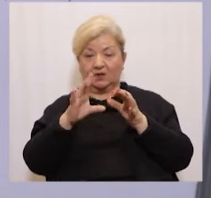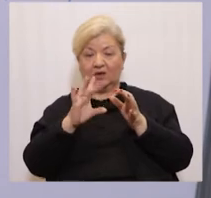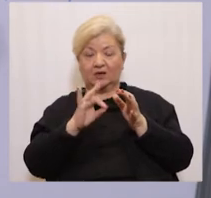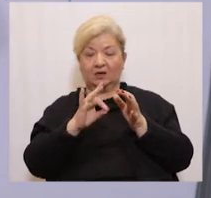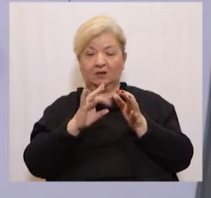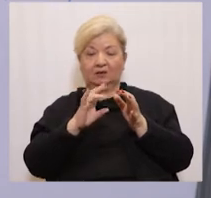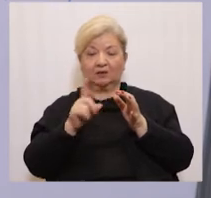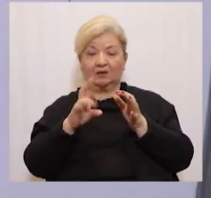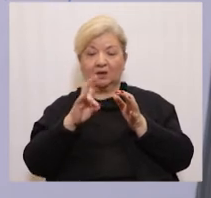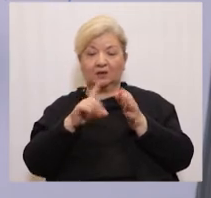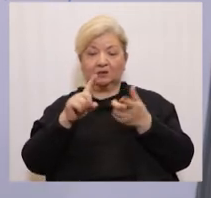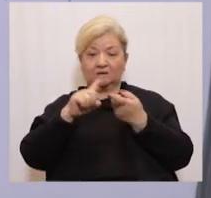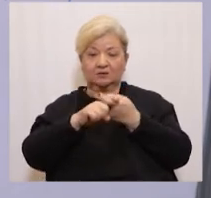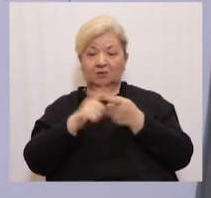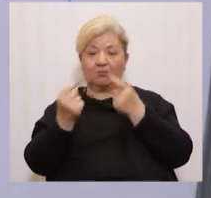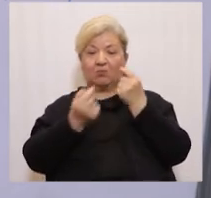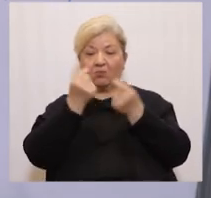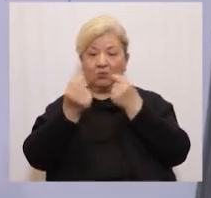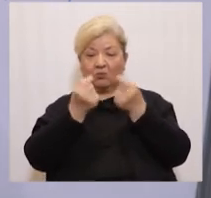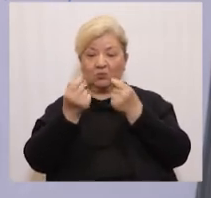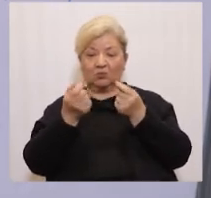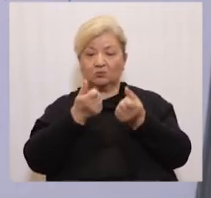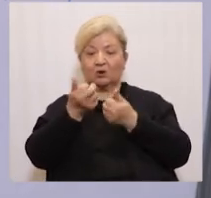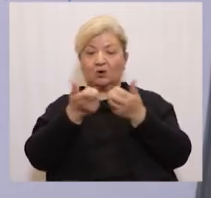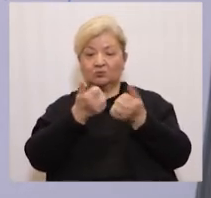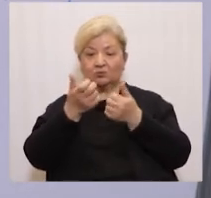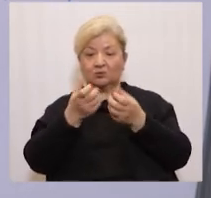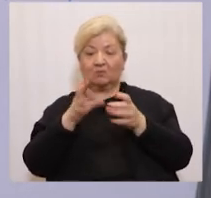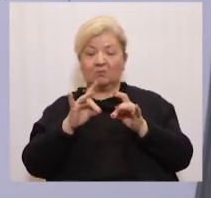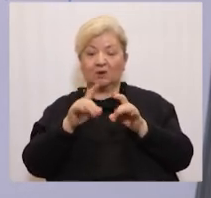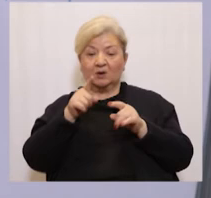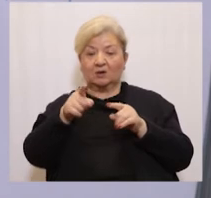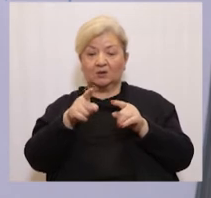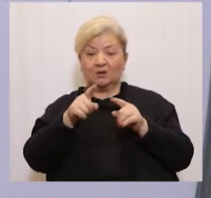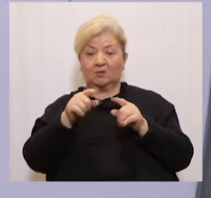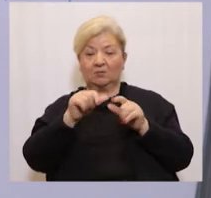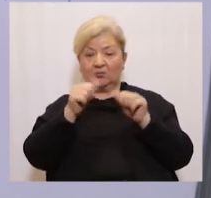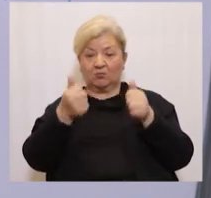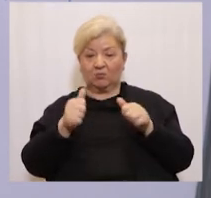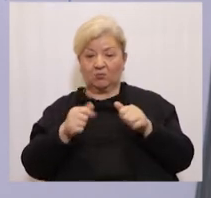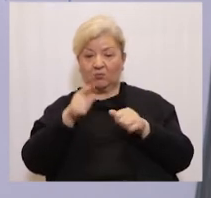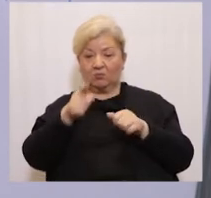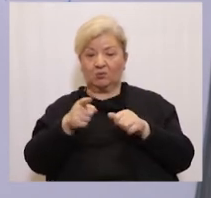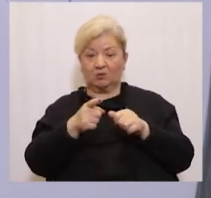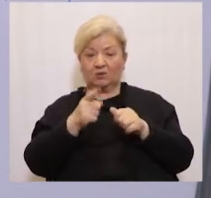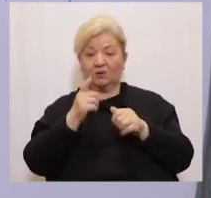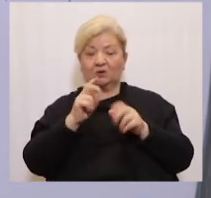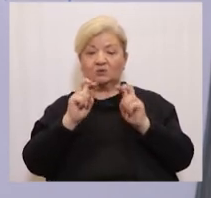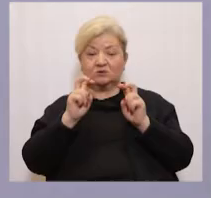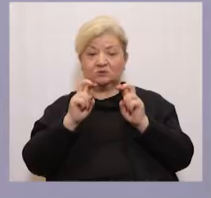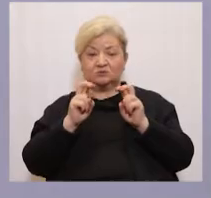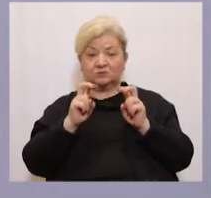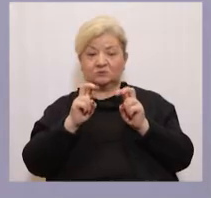N-ი დაკავშირებულია მოლეკულების რაოდენობასთან, მაგრამ აი ამ განტოლებაში ნიშნავს მოლების